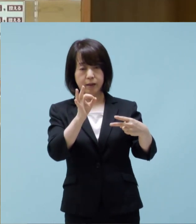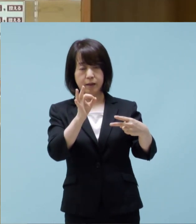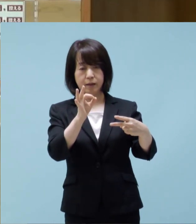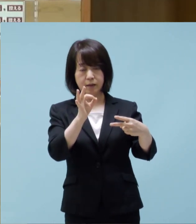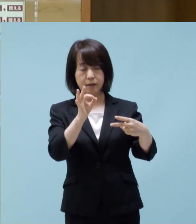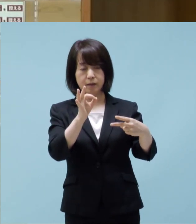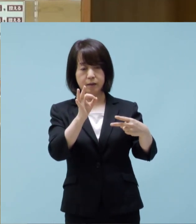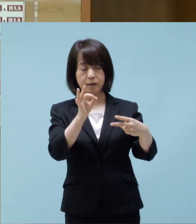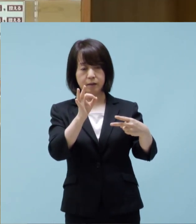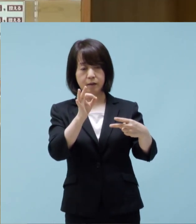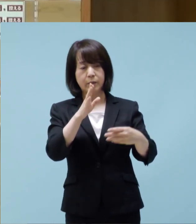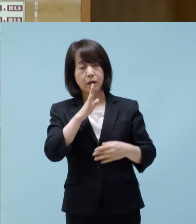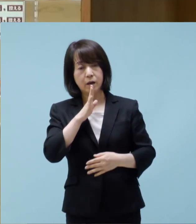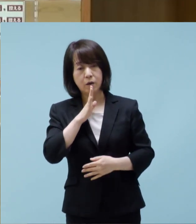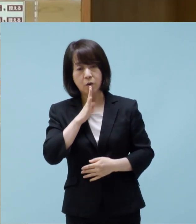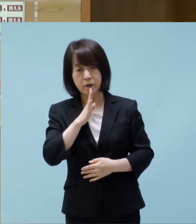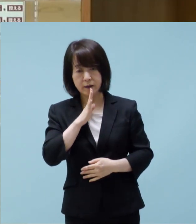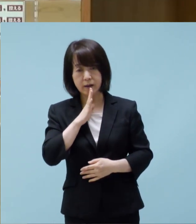であれば、